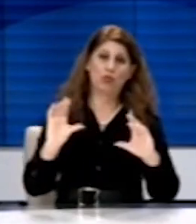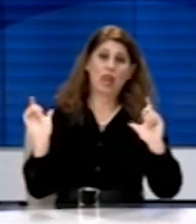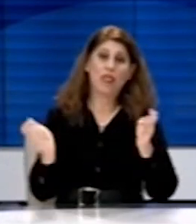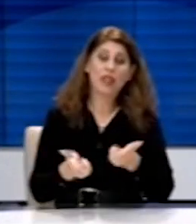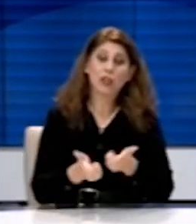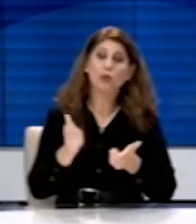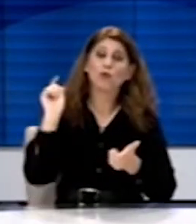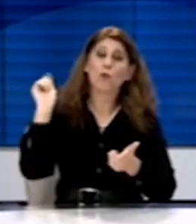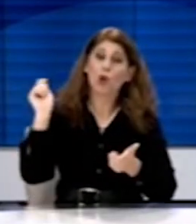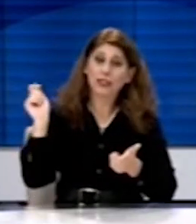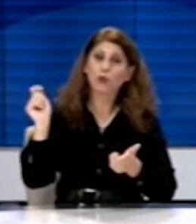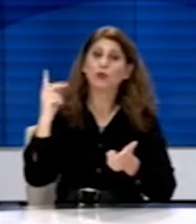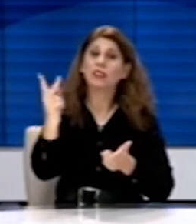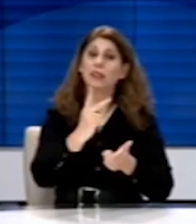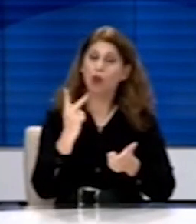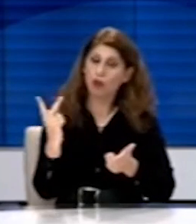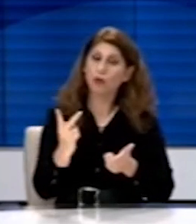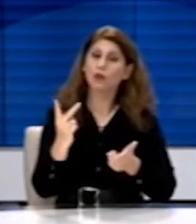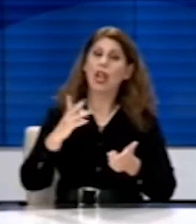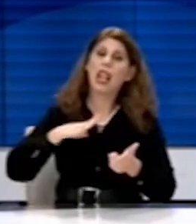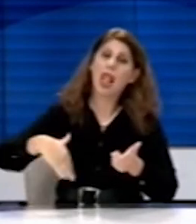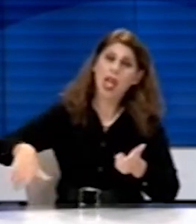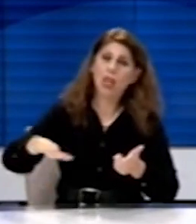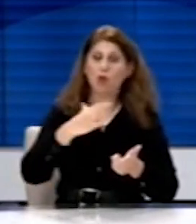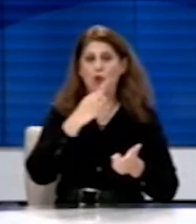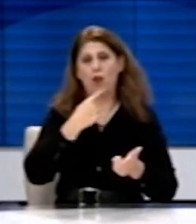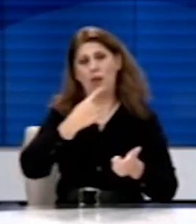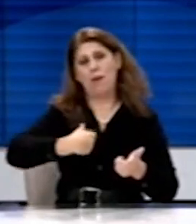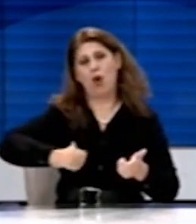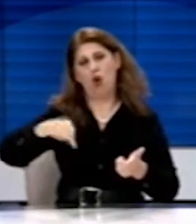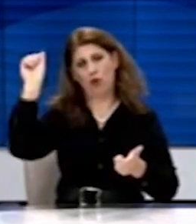εθνικούς, πολιτικούς, κοινωνικούς, λαϊκούς λόγους λέμε όχι στον προϋπολογισμό σας.